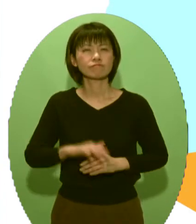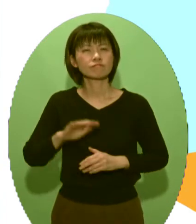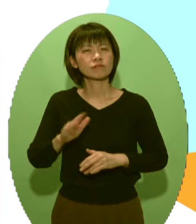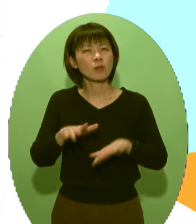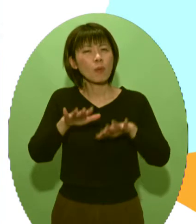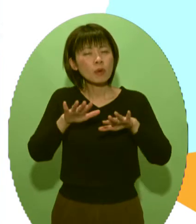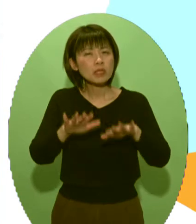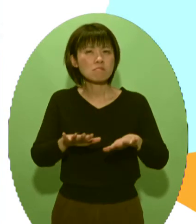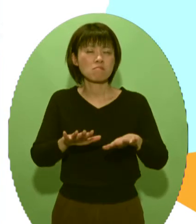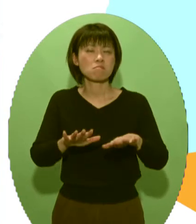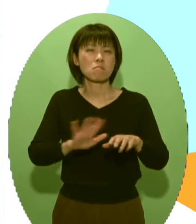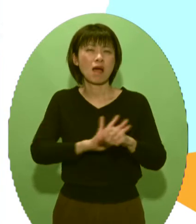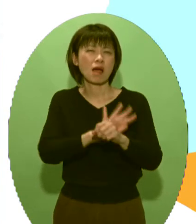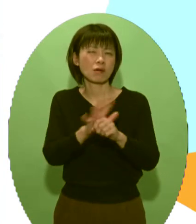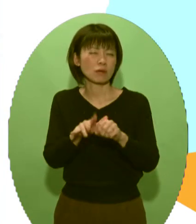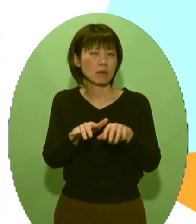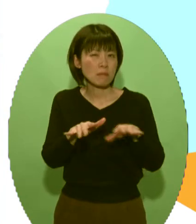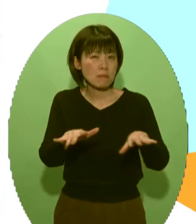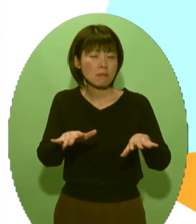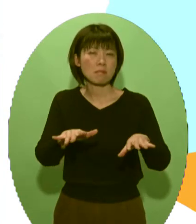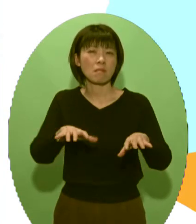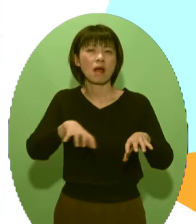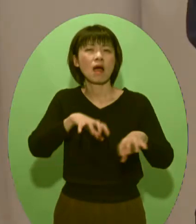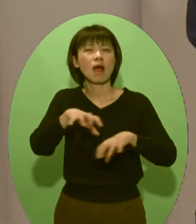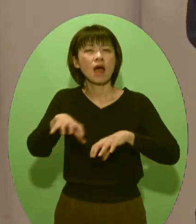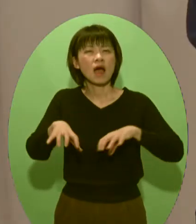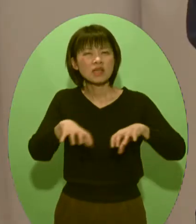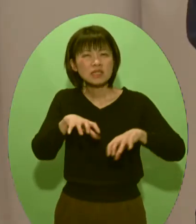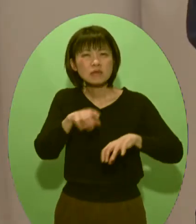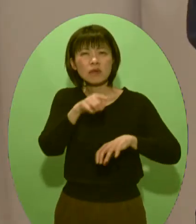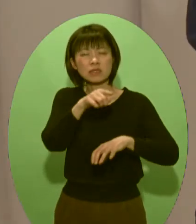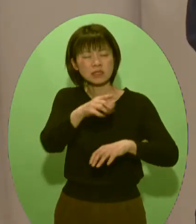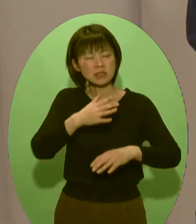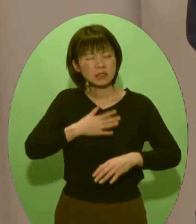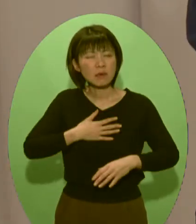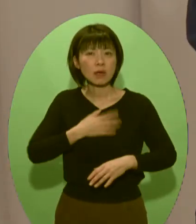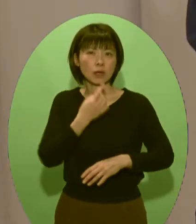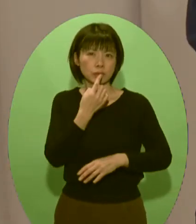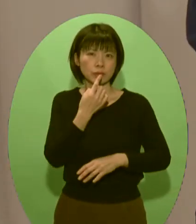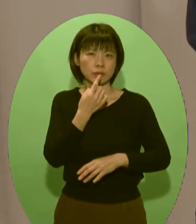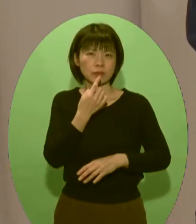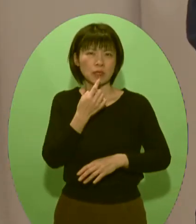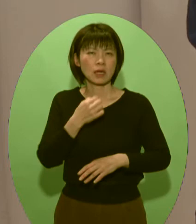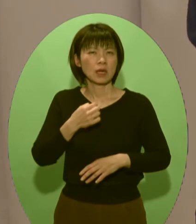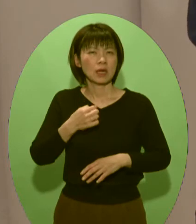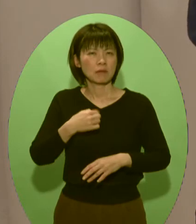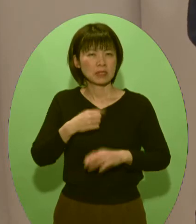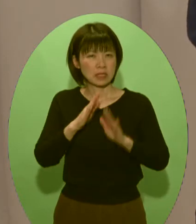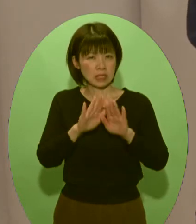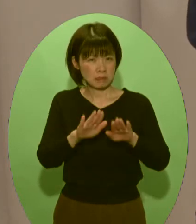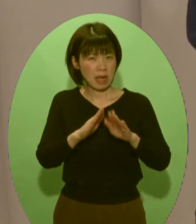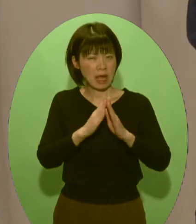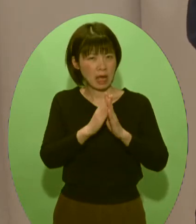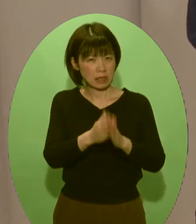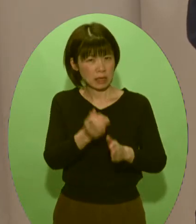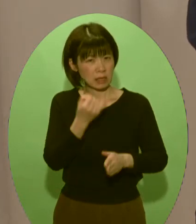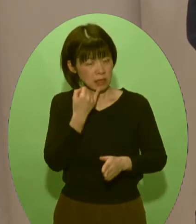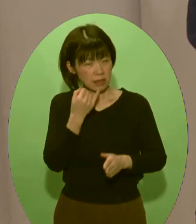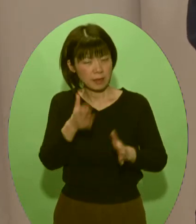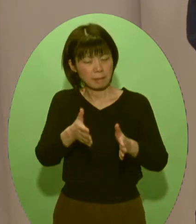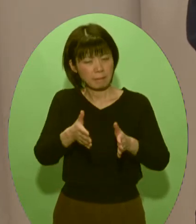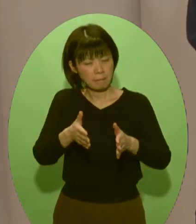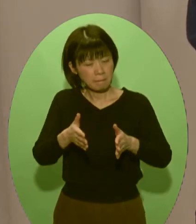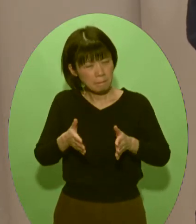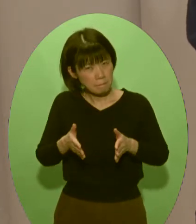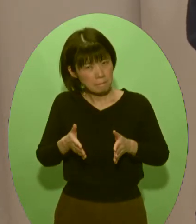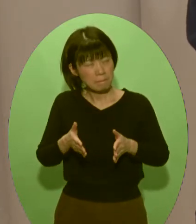コロナ禍でそれでなくても看護師さんも忙しいのになかなか気を使ってしまって、そんなには頼めないなっていう